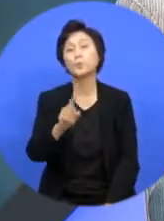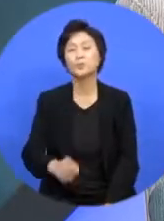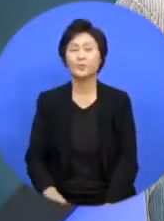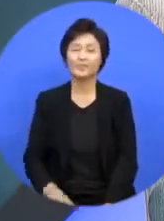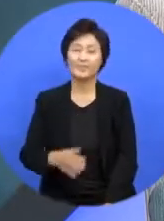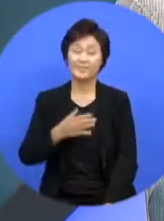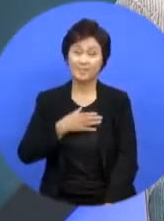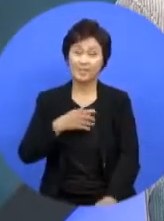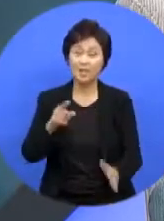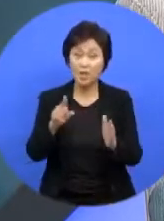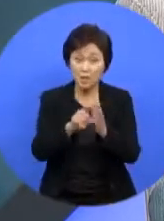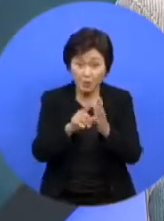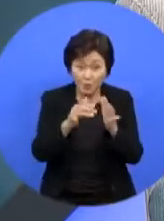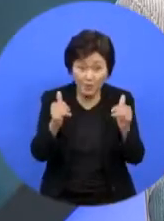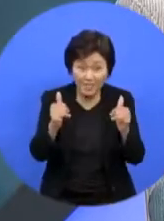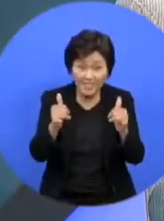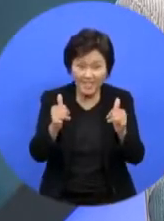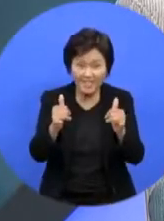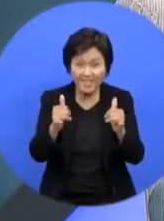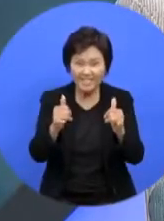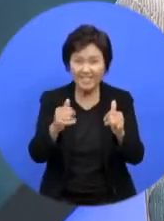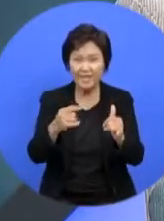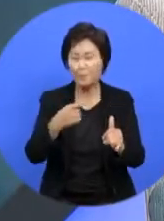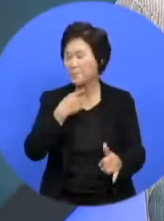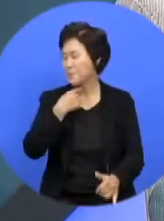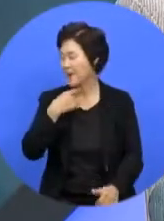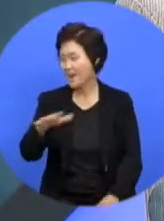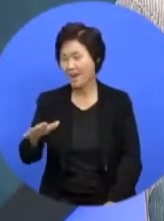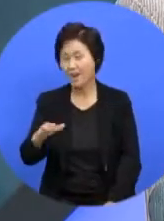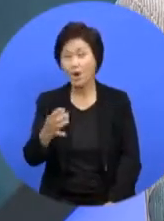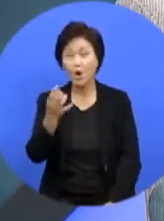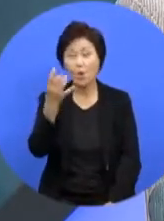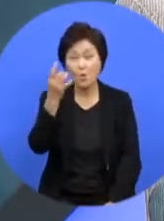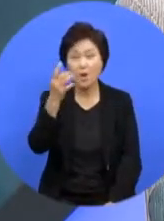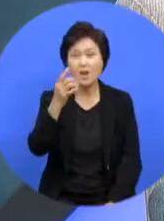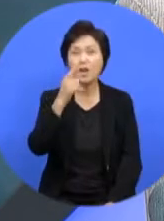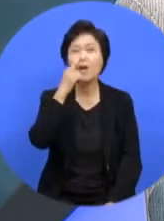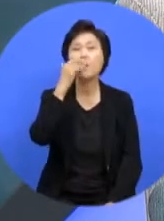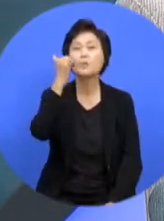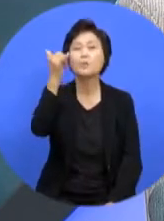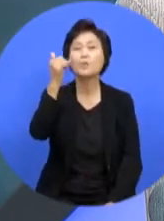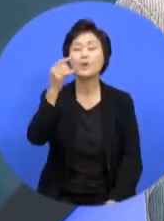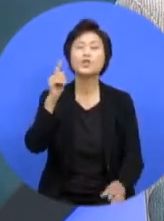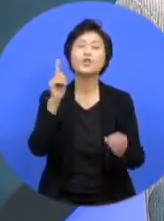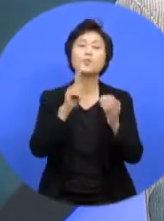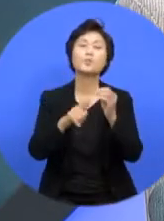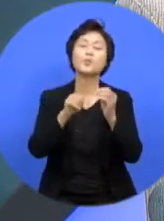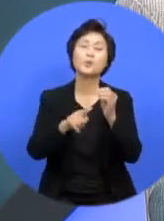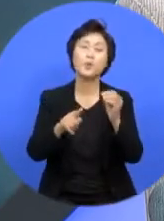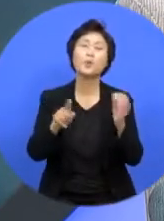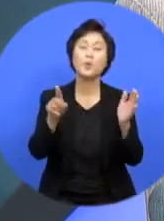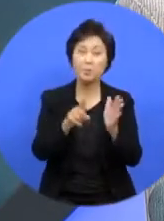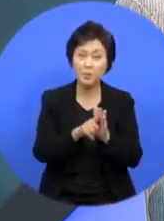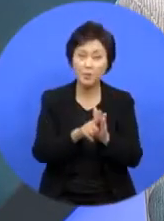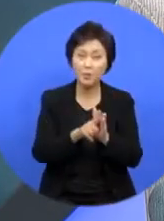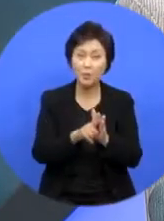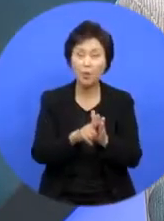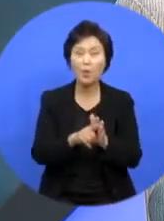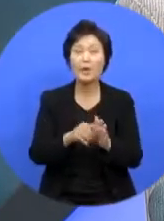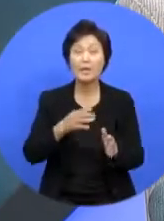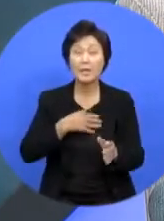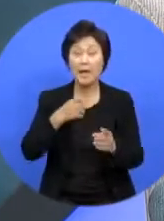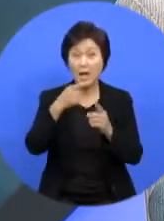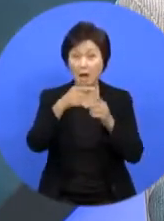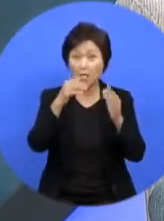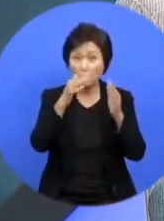기독교인은 돼본 적이 없습니다. 저는 원래는 부모님은 불교 신자시고 저는 교회라고는 유학 당시에